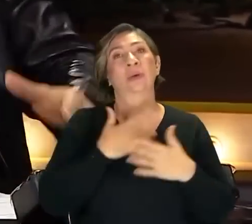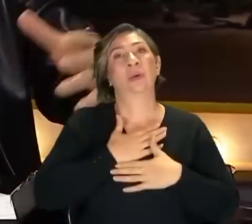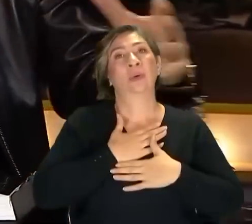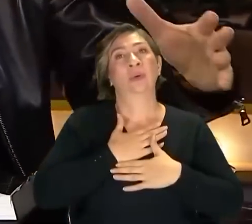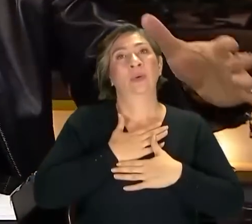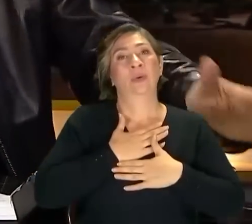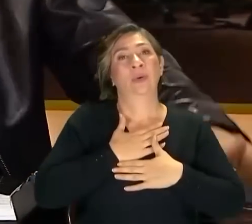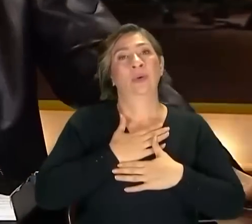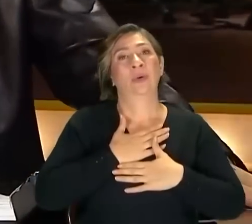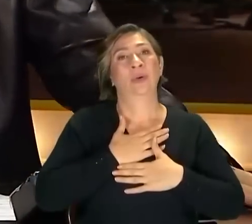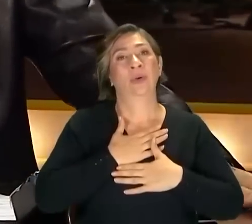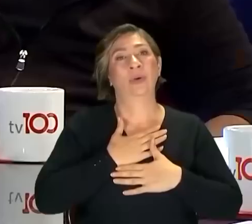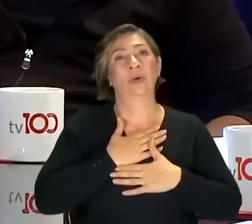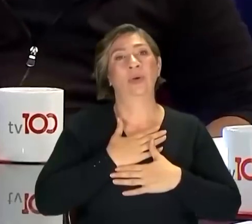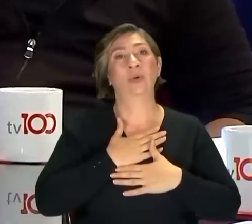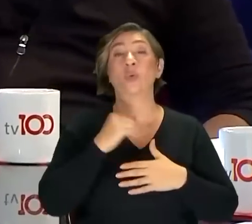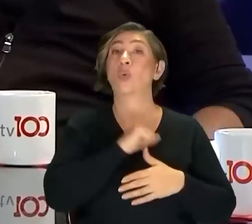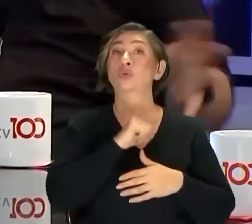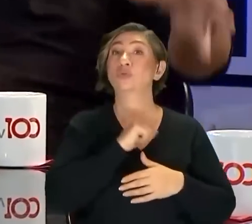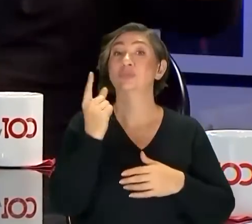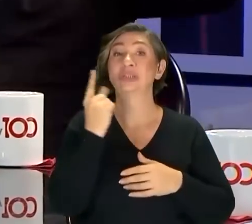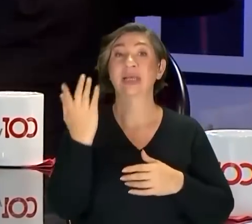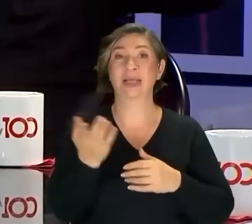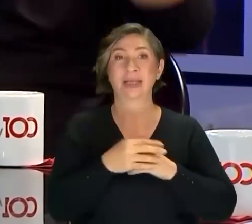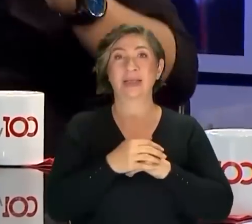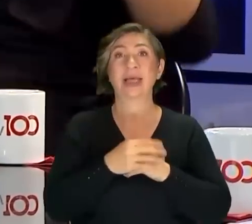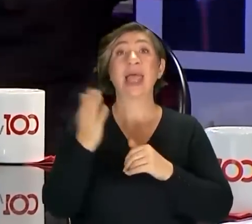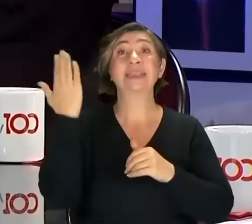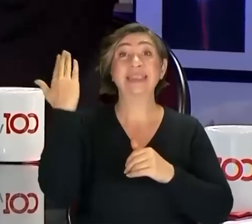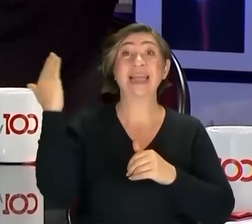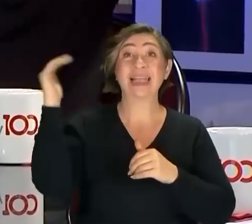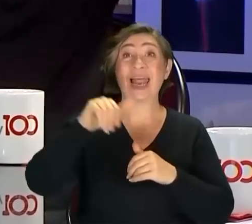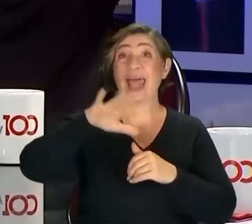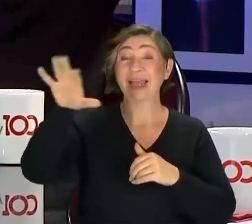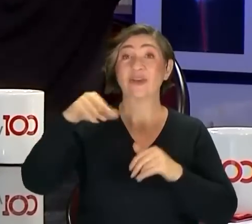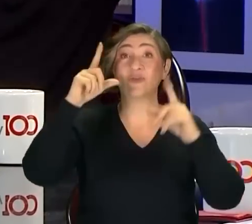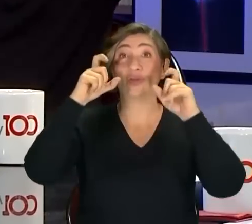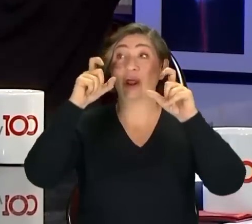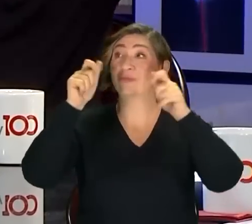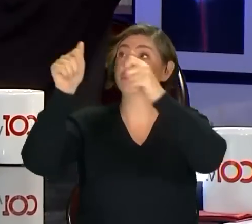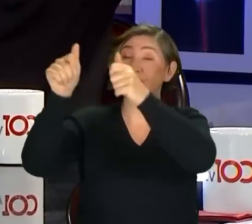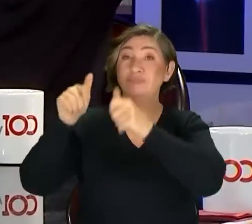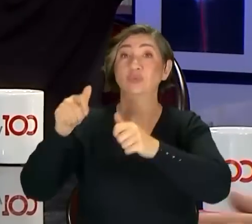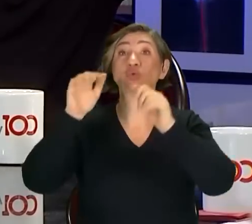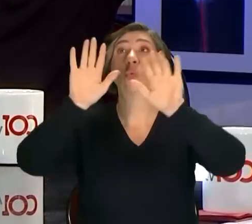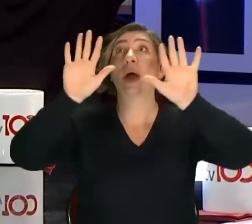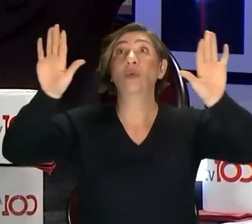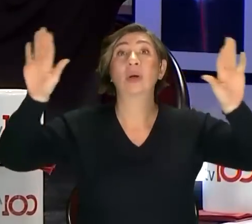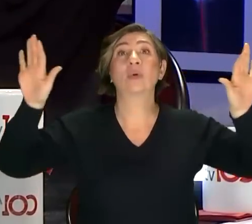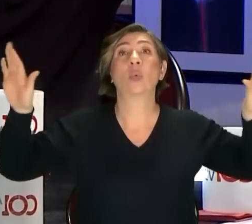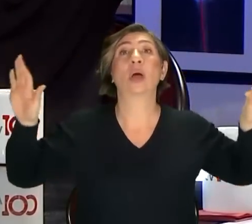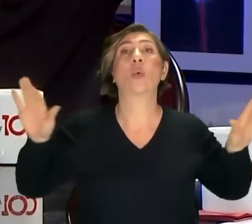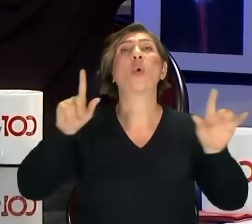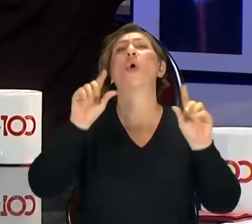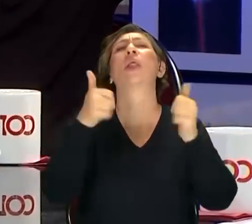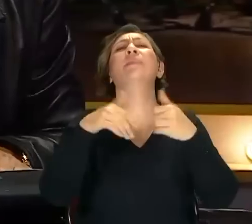Bitti o. Fotoğraftan böyle oraya geldi, şu an onu bilmiyordum mesela. Falan. Korkunçtu. Eskiden... Gelen herkesin yani fotoğraflarını asıyorlardı. Duvarlarda yer kalmıyordu o yani. O sorun öyle değil.